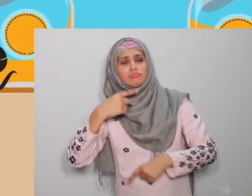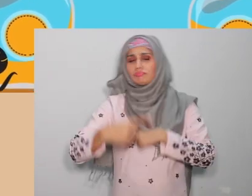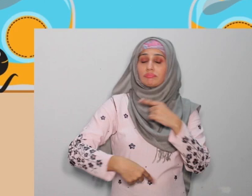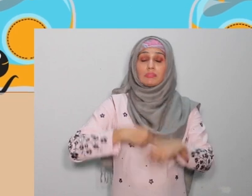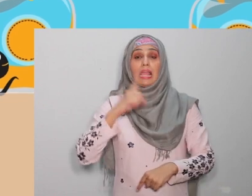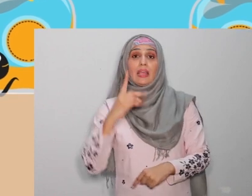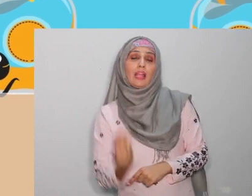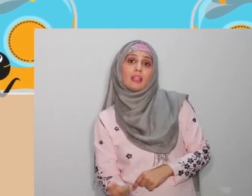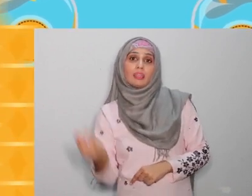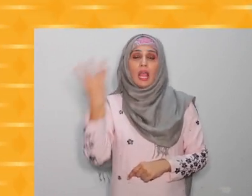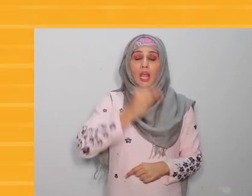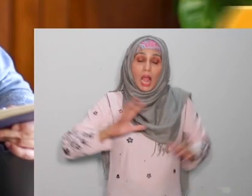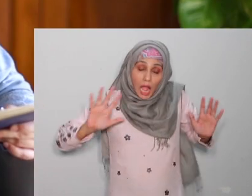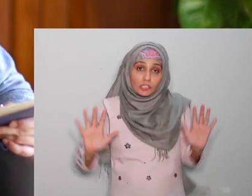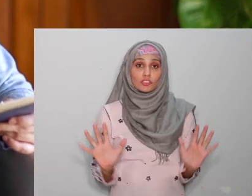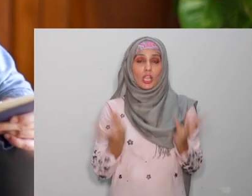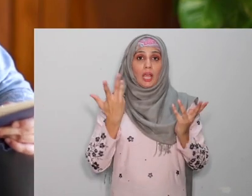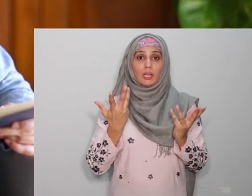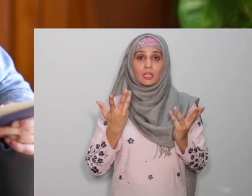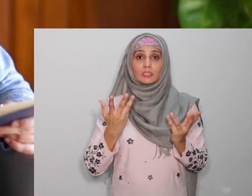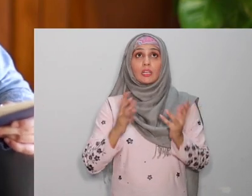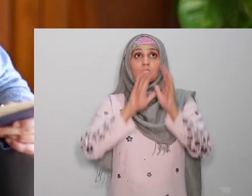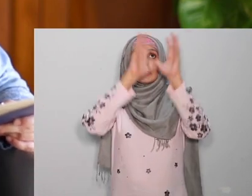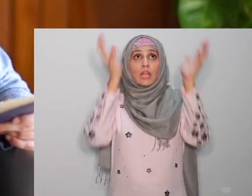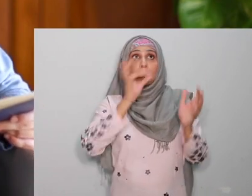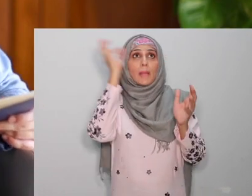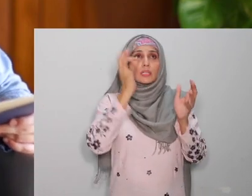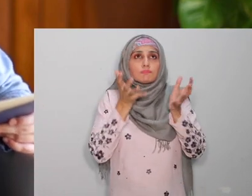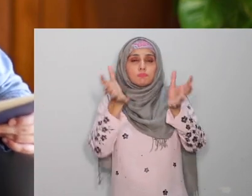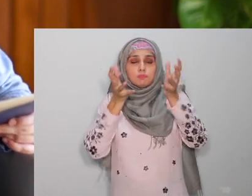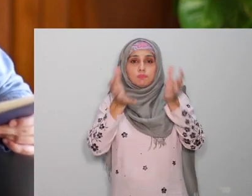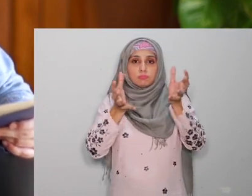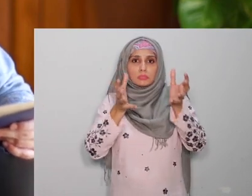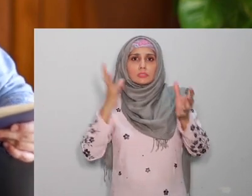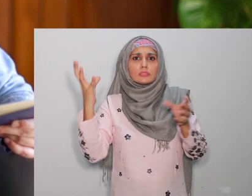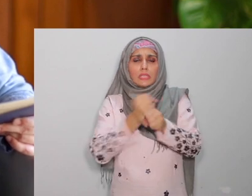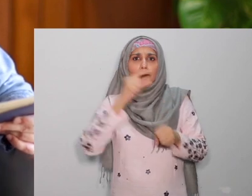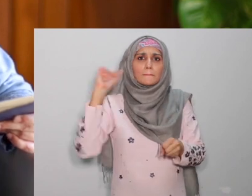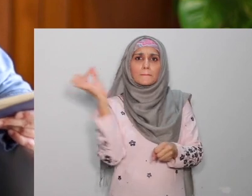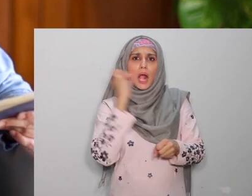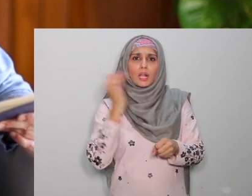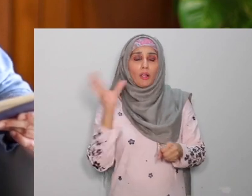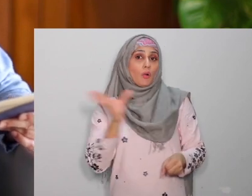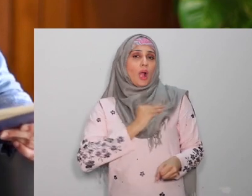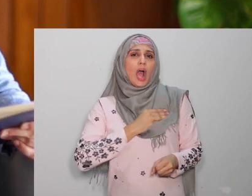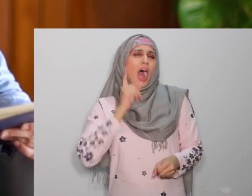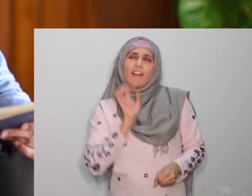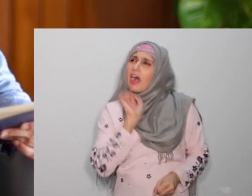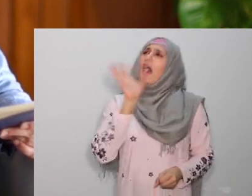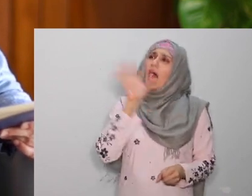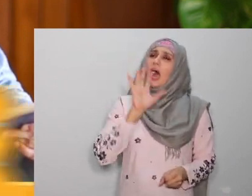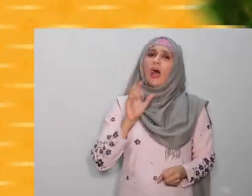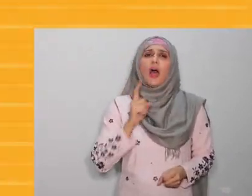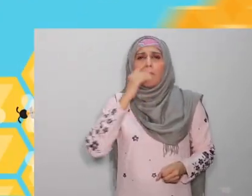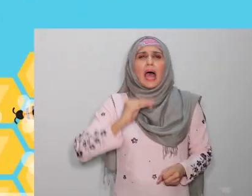थी कि एक दिन अचानक छत्ते में जलजला आ गया। सारी मक्खियां घबरा कर चीखने